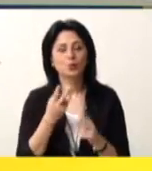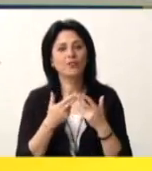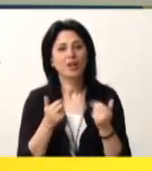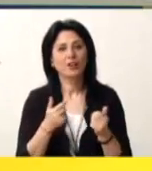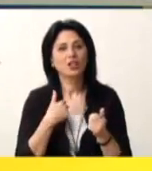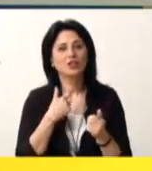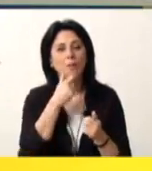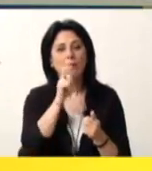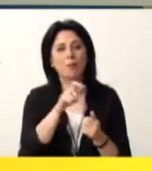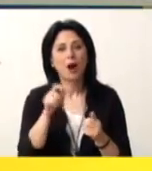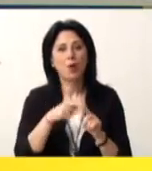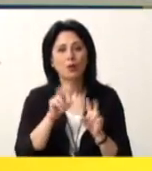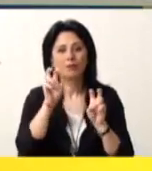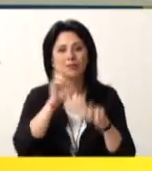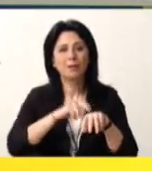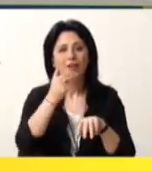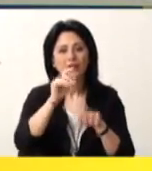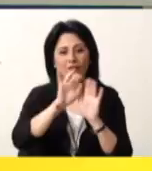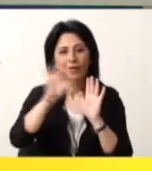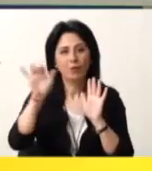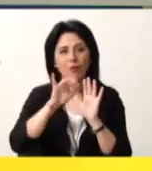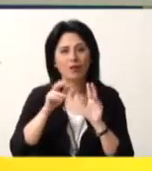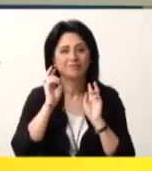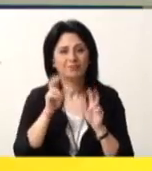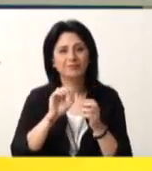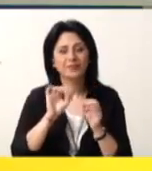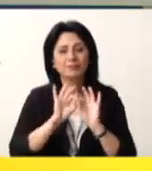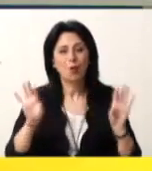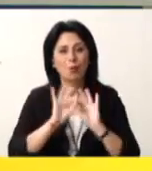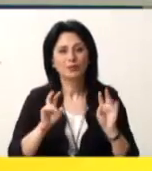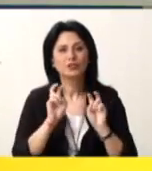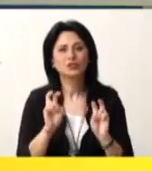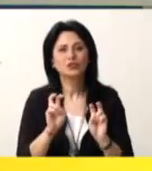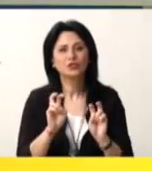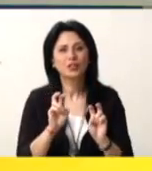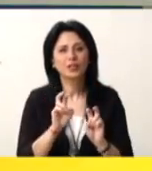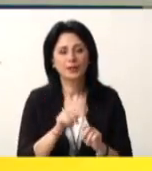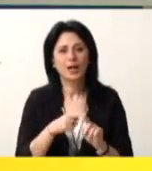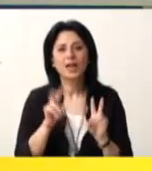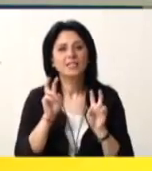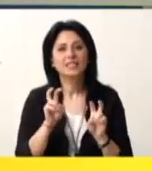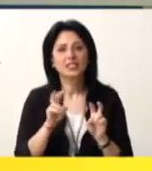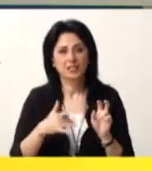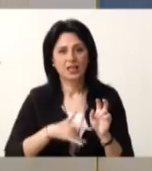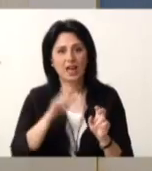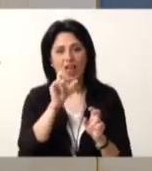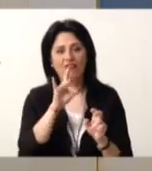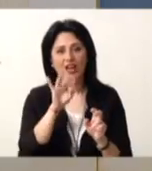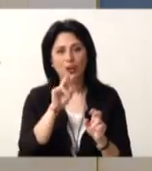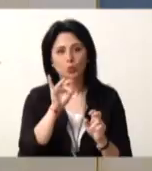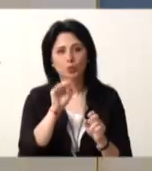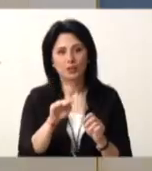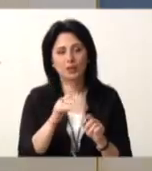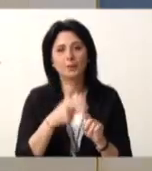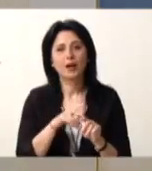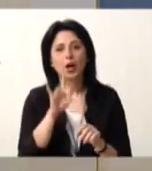ვაღიაროთ, ჩვენმა მაყურებელმა ეს ტერმინი იცის, მაგრამ შეგვახსენეთ. რეფლუქსი დასნიშნავს რას? დასნიშნავს გასტროესოფაგური რეფლუქსი.